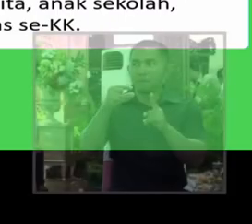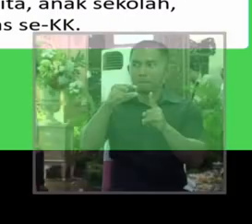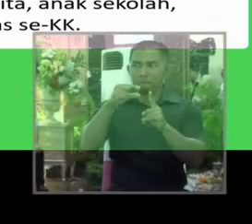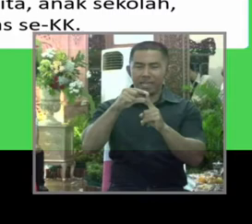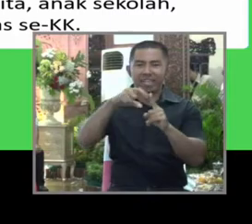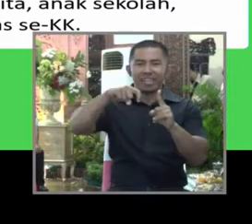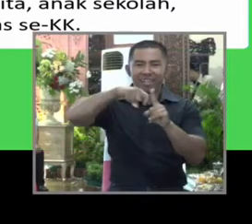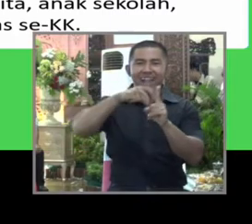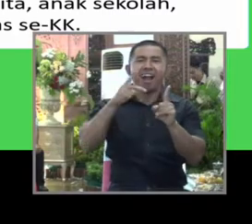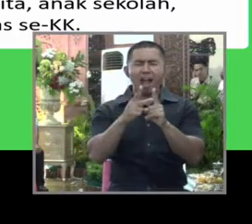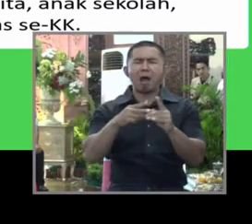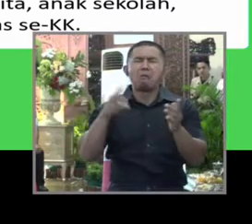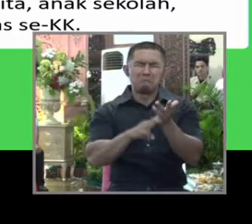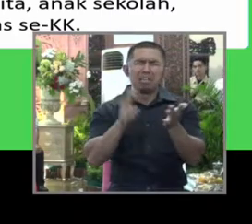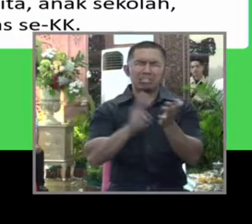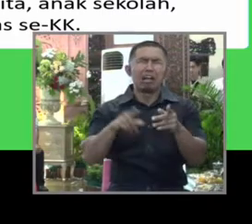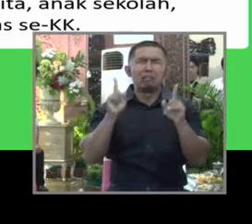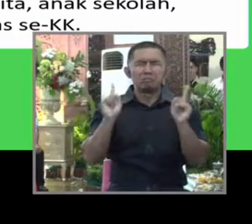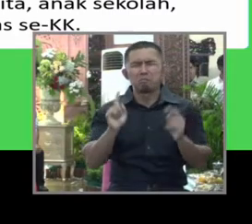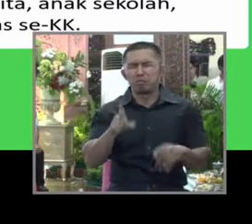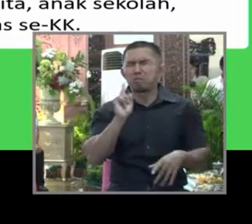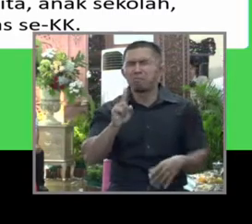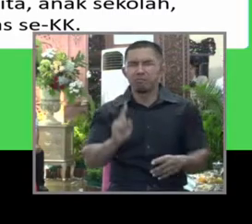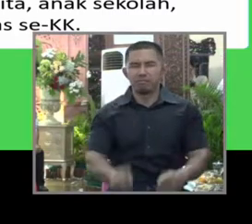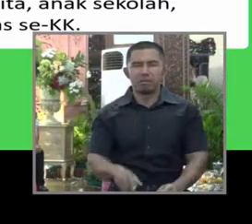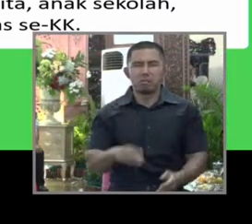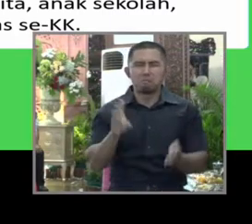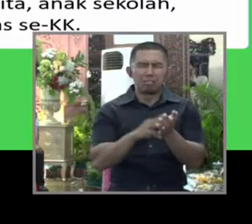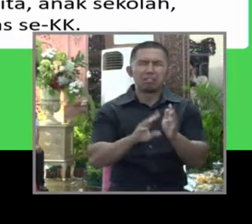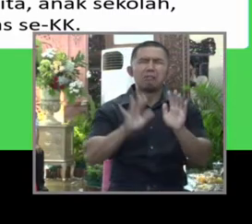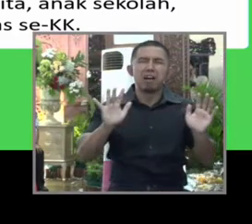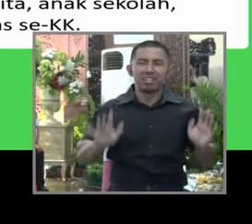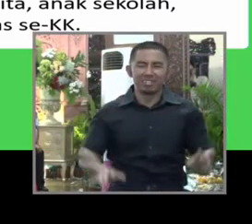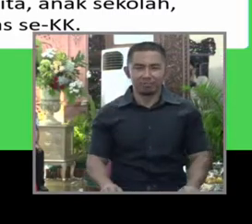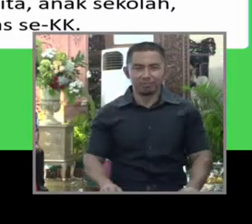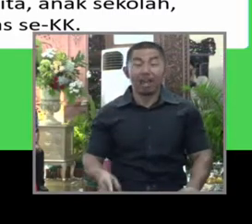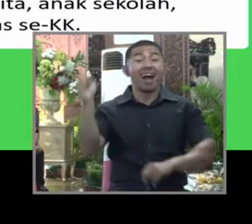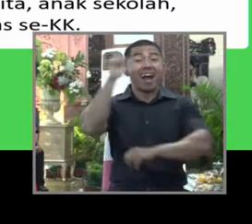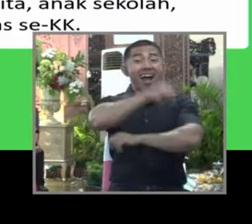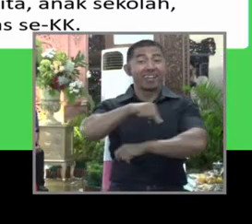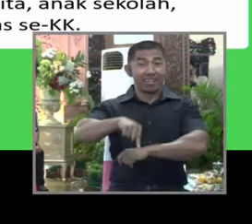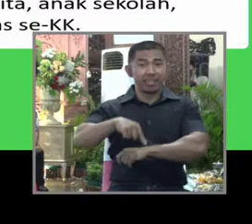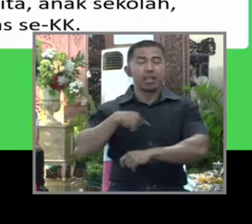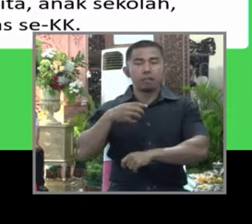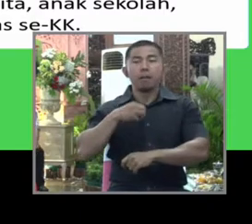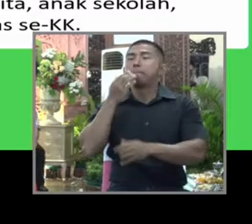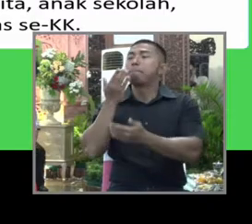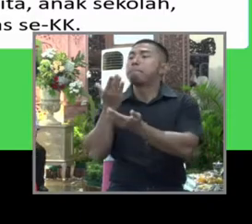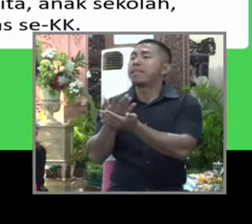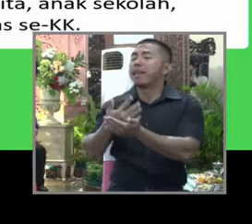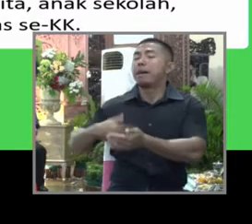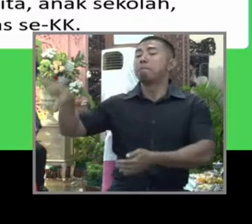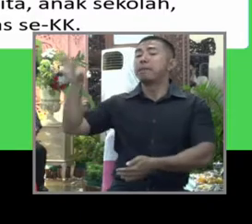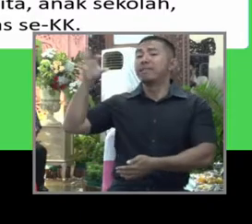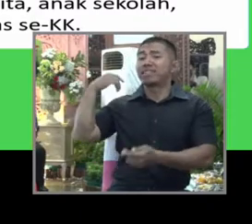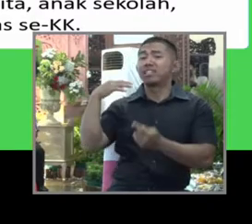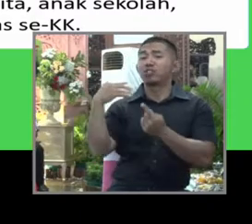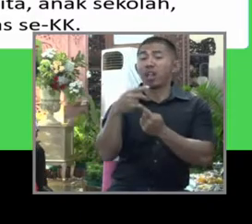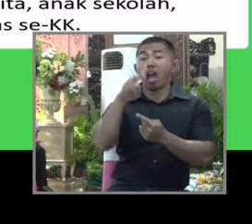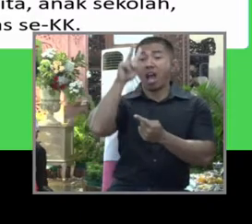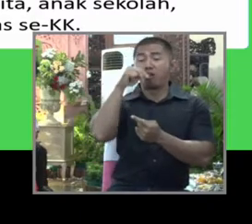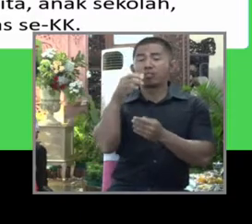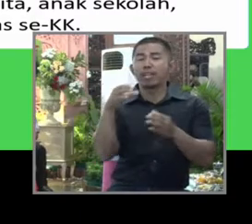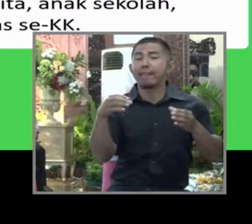ternyata masalah di mana-mana. Ya. Maka hari ini saya sudah ngomong juga sama Menteri Sosial, yuk kita ada tim di